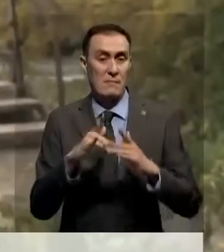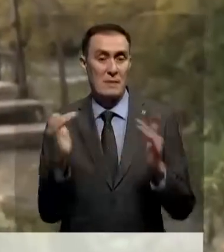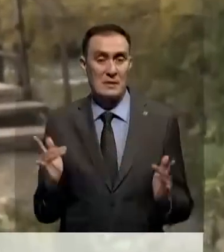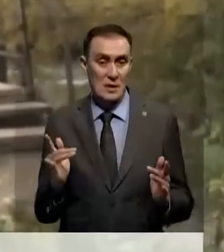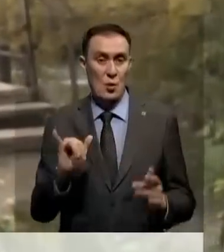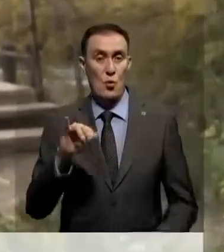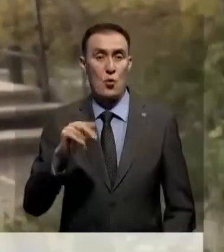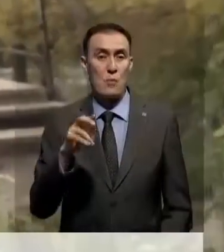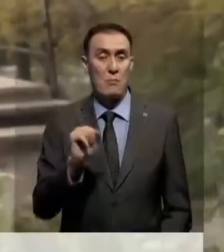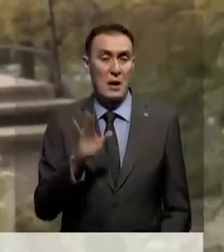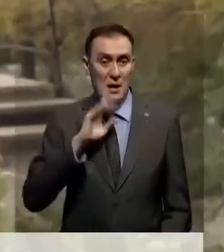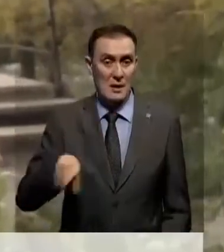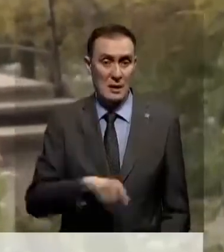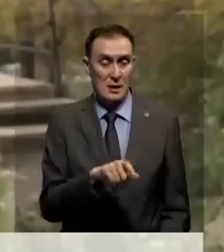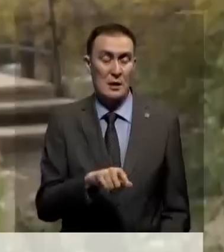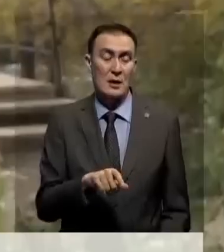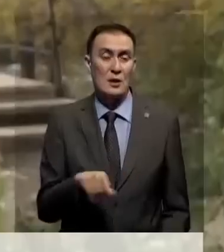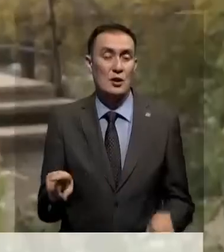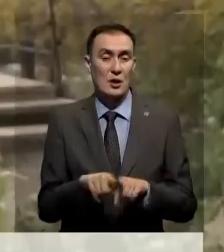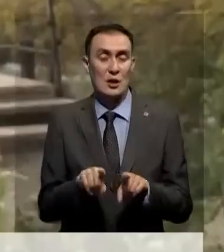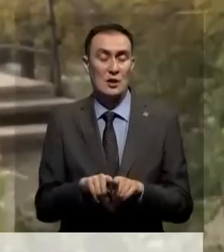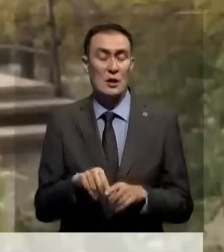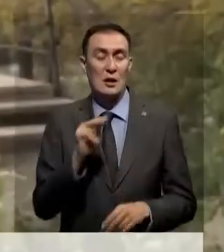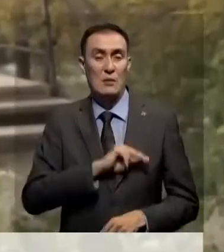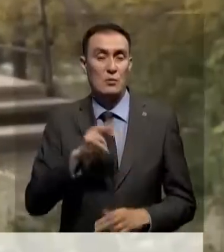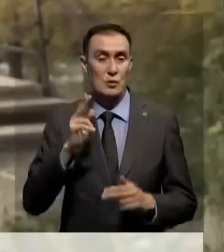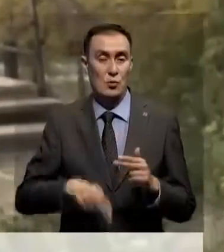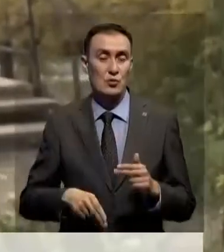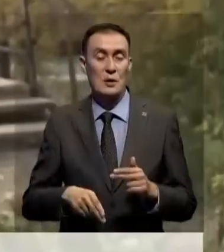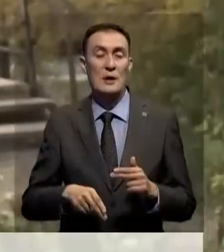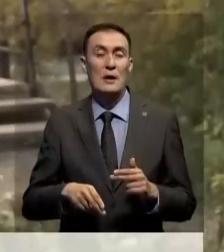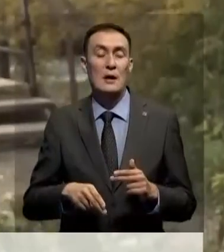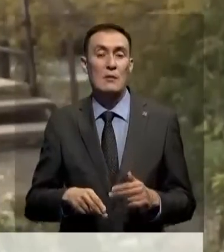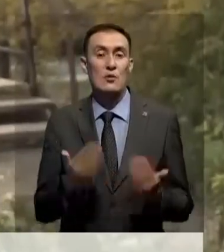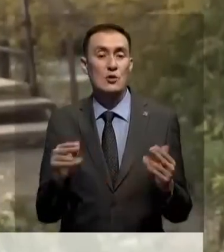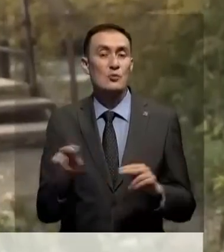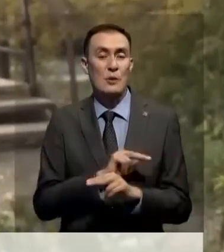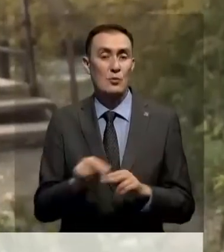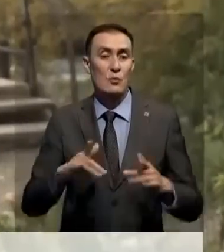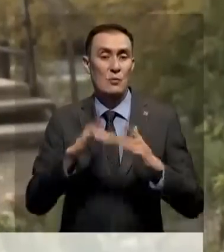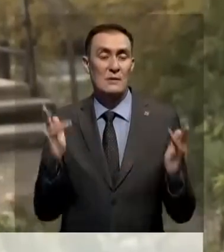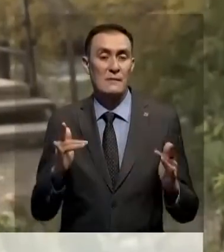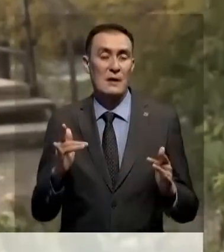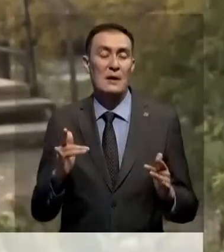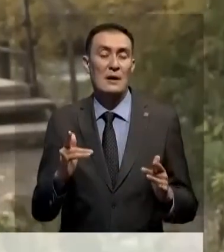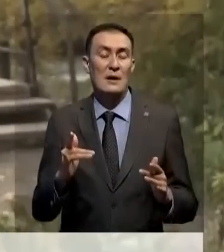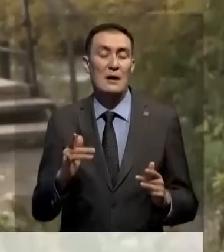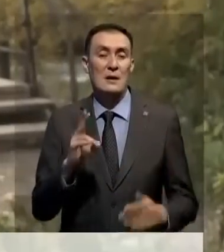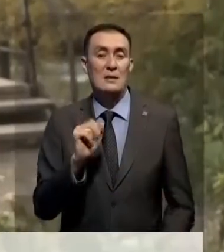реку Ульба. И также завершены работы по текущему ремонту моста в селе